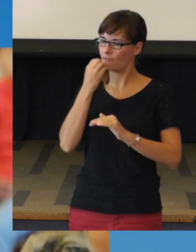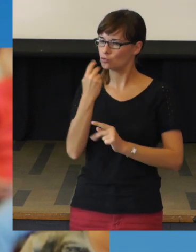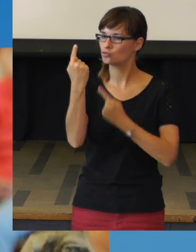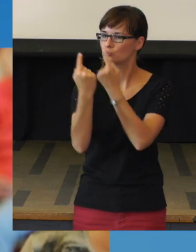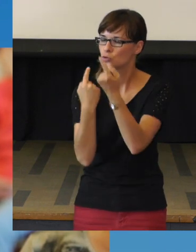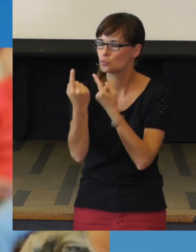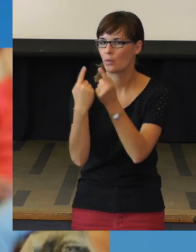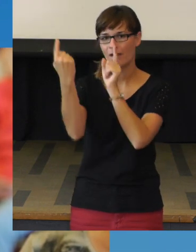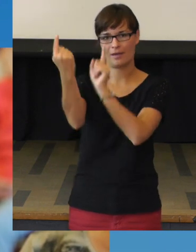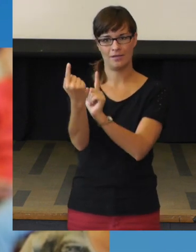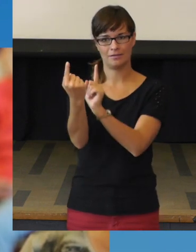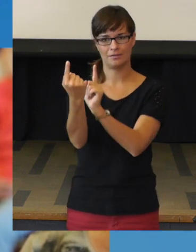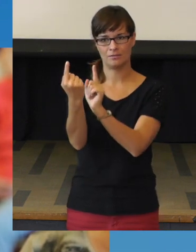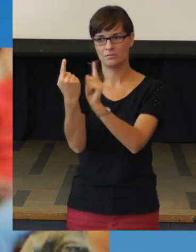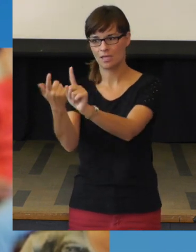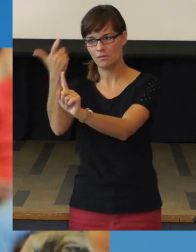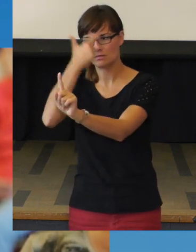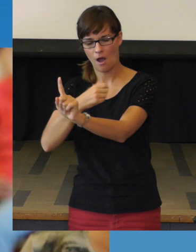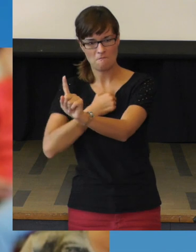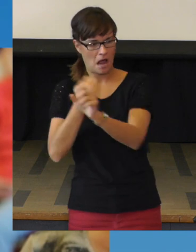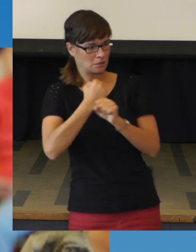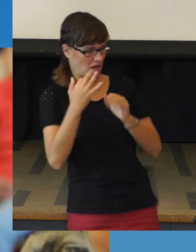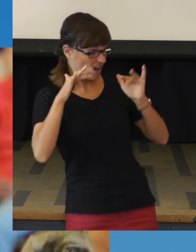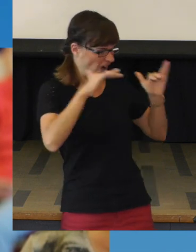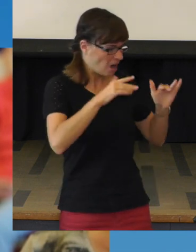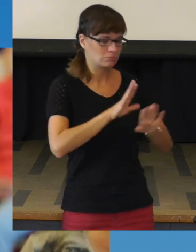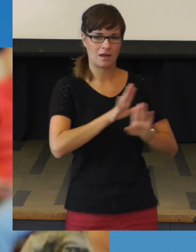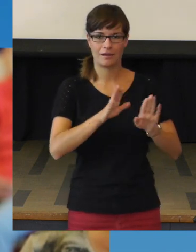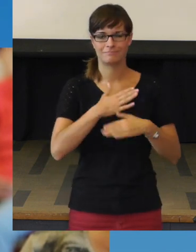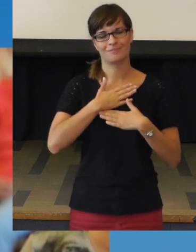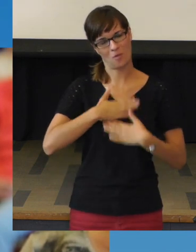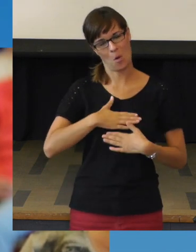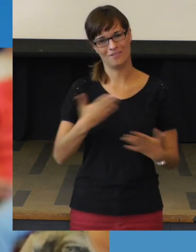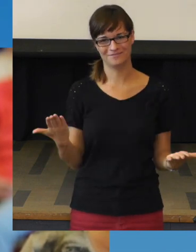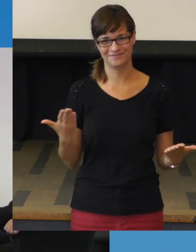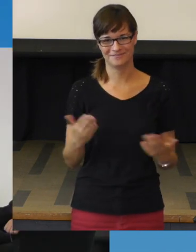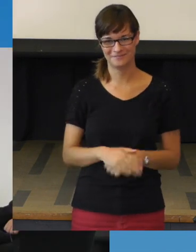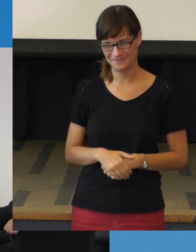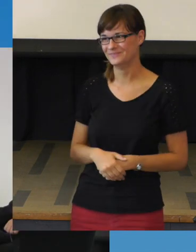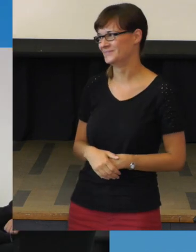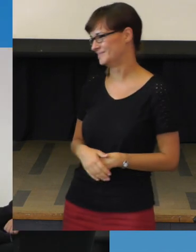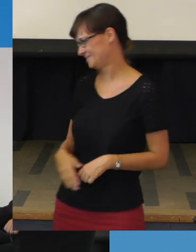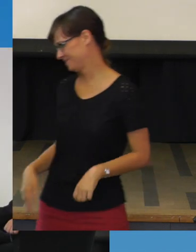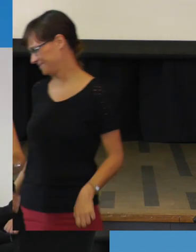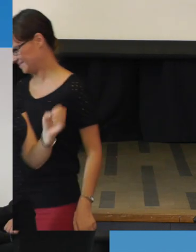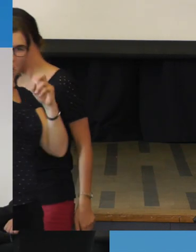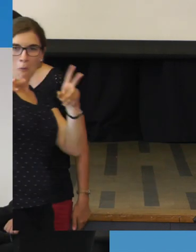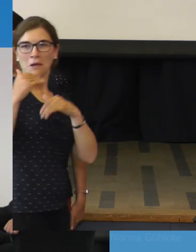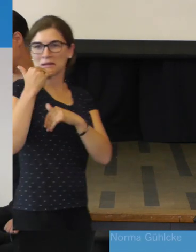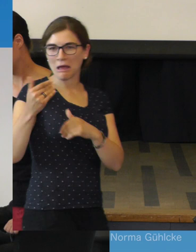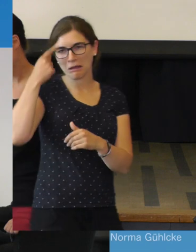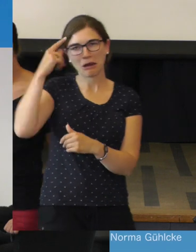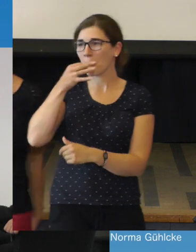zu besprechen und der mir keine Angst macht. Ja, ich glaube, das war keine Frage, das war ein Statement, Herr Dr. Wege.